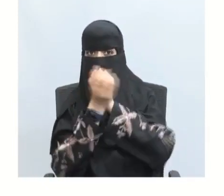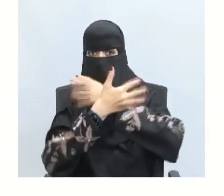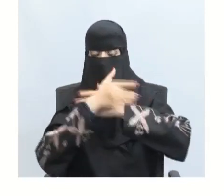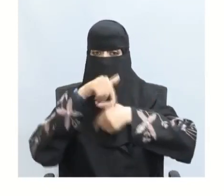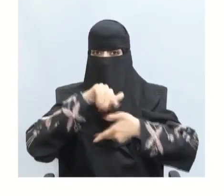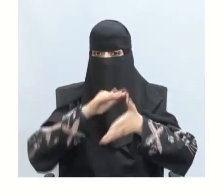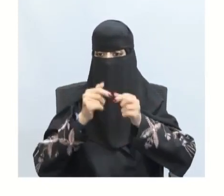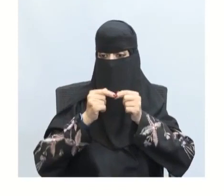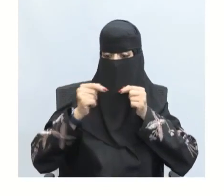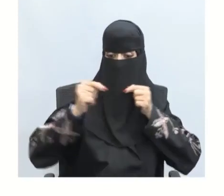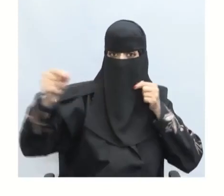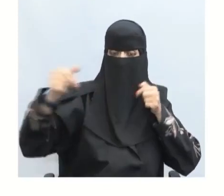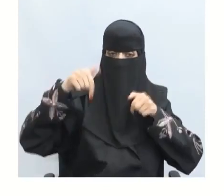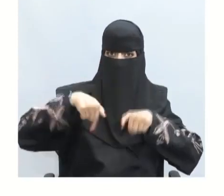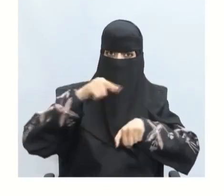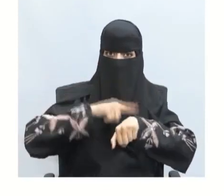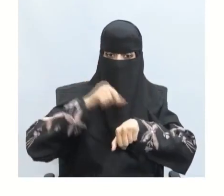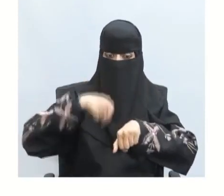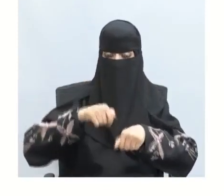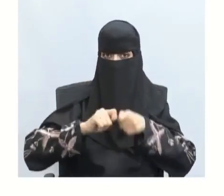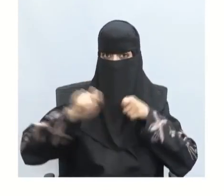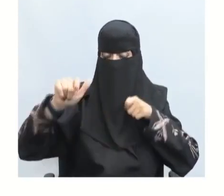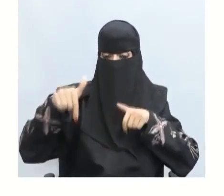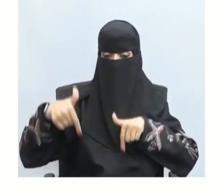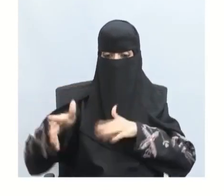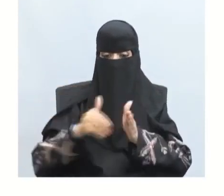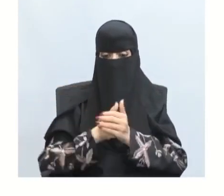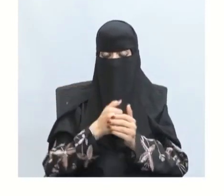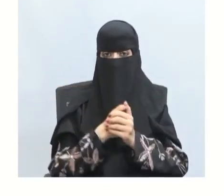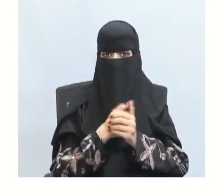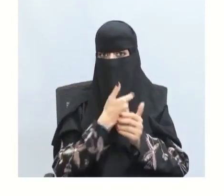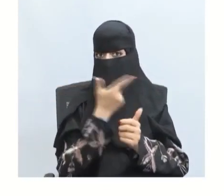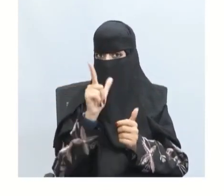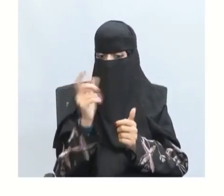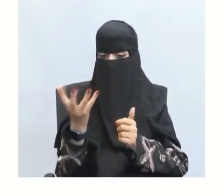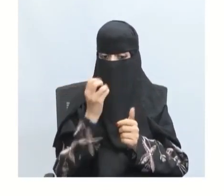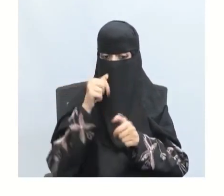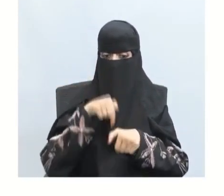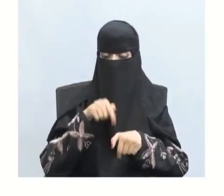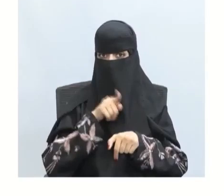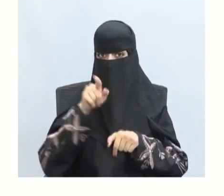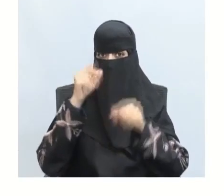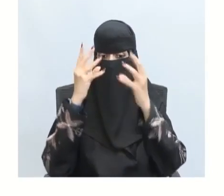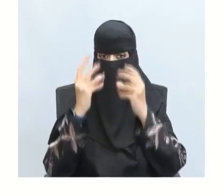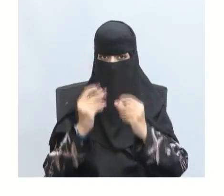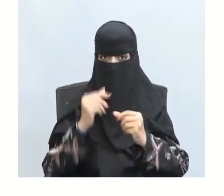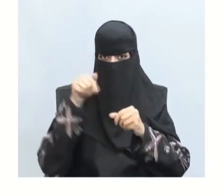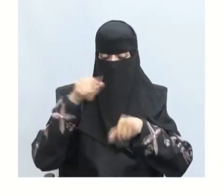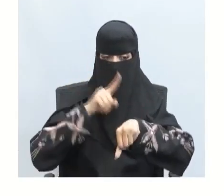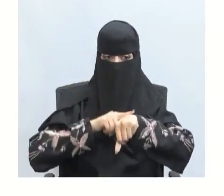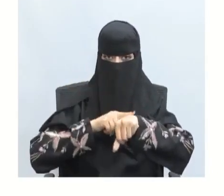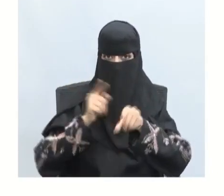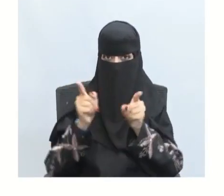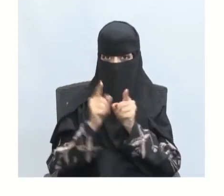بعضا في وقتنا الحالي وكل ما نحتاج اليه هو حساب ذلك الوقت